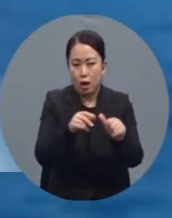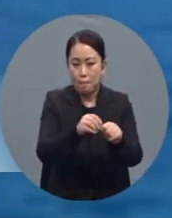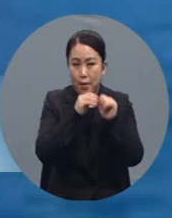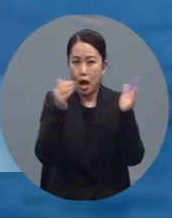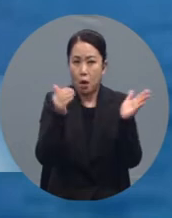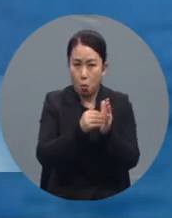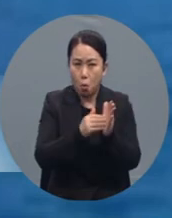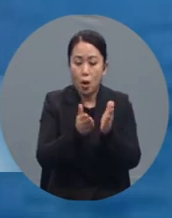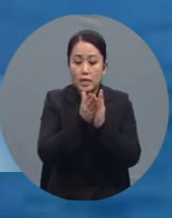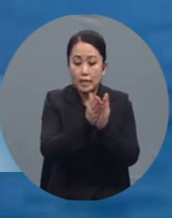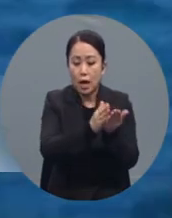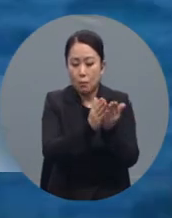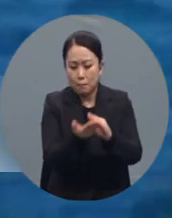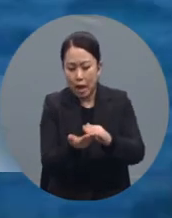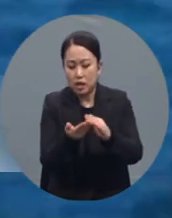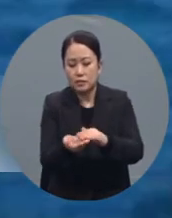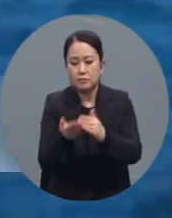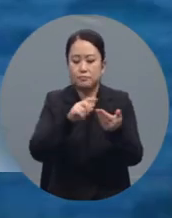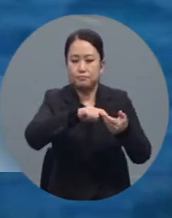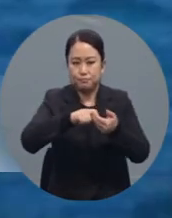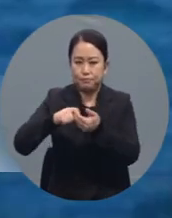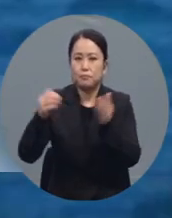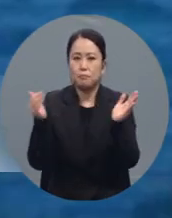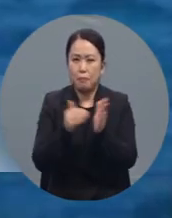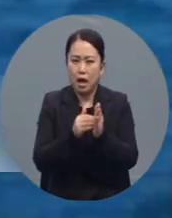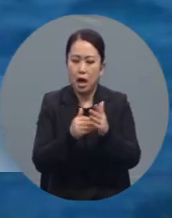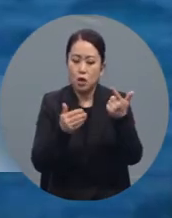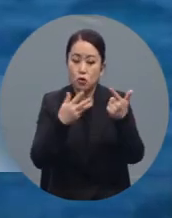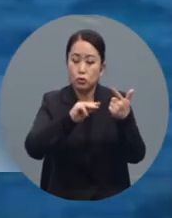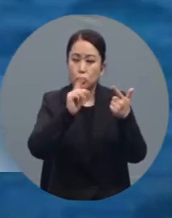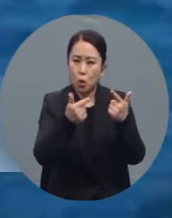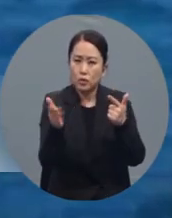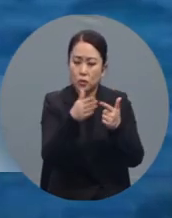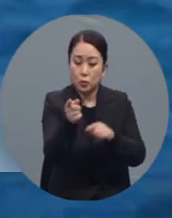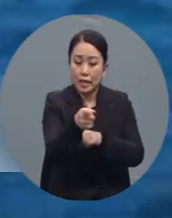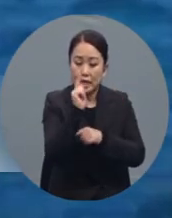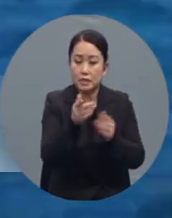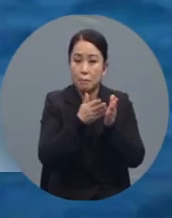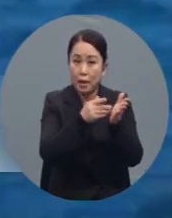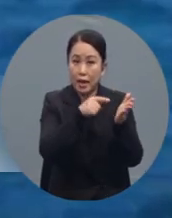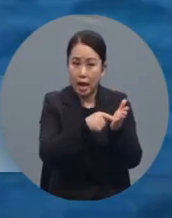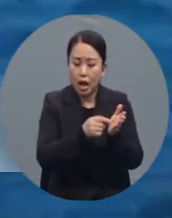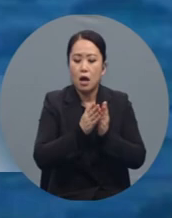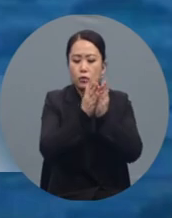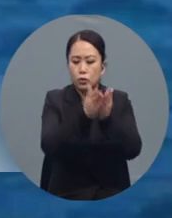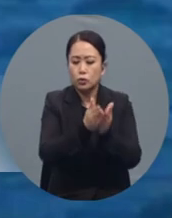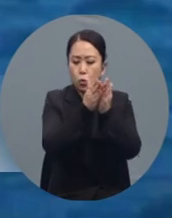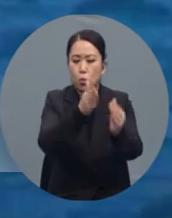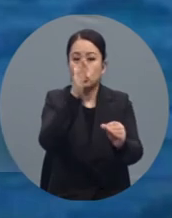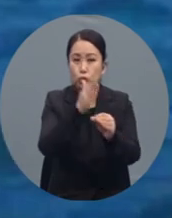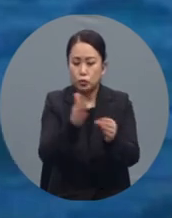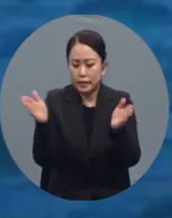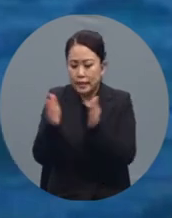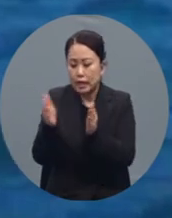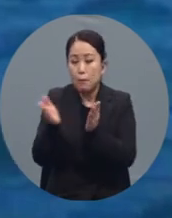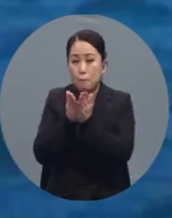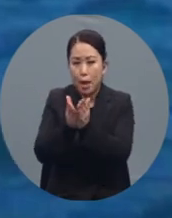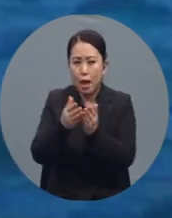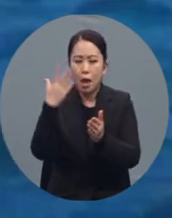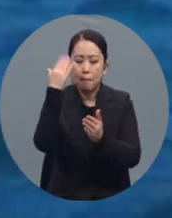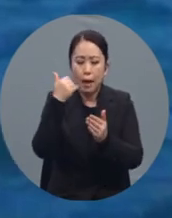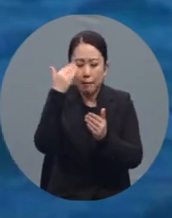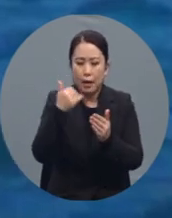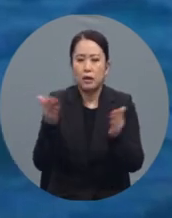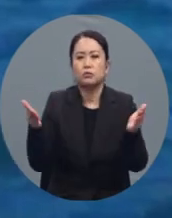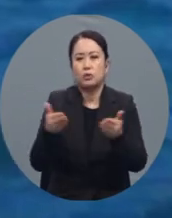선박을 예인했습니다 해경은 6톤 규모 낚시 어서니 이동 중 소형 어선을 보지 못하고 충돌해 사고가 난